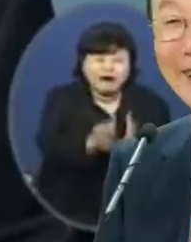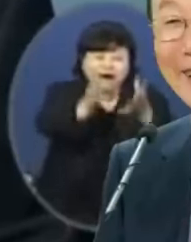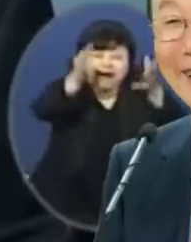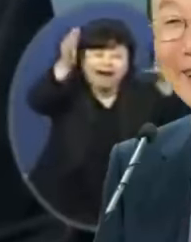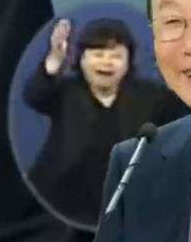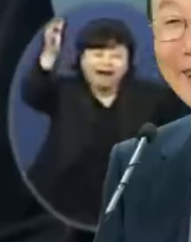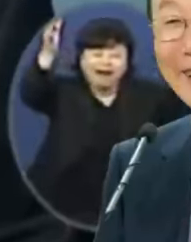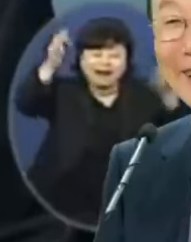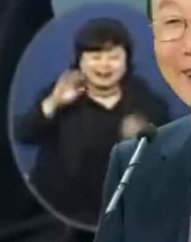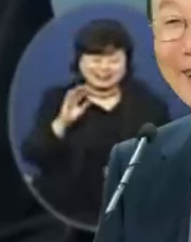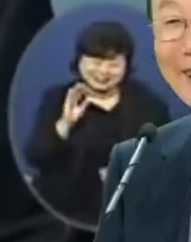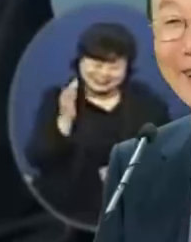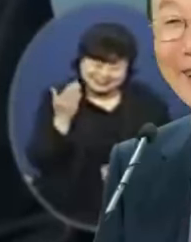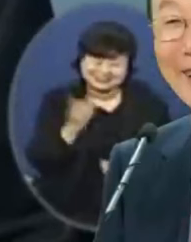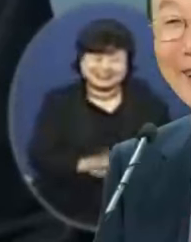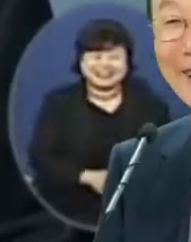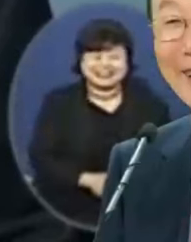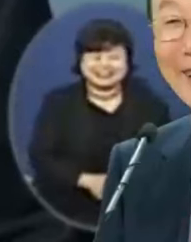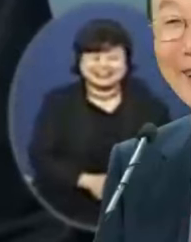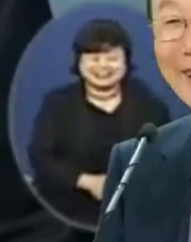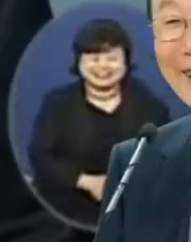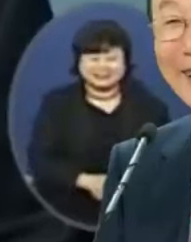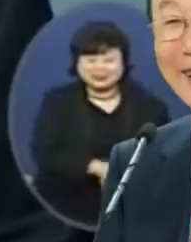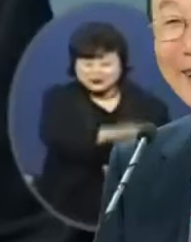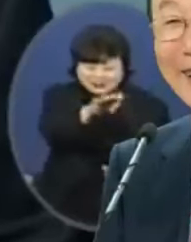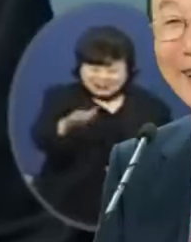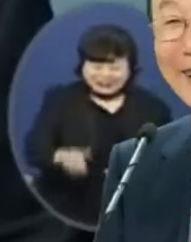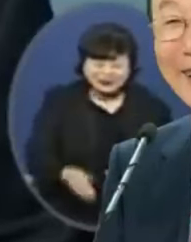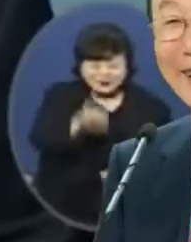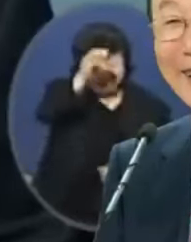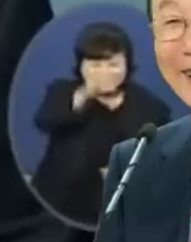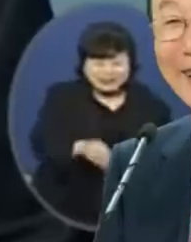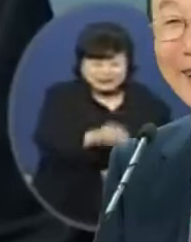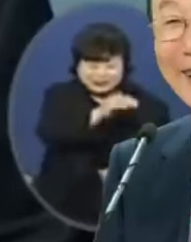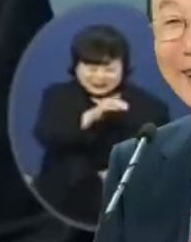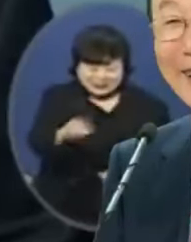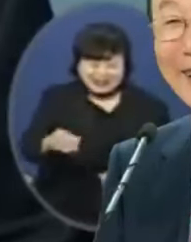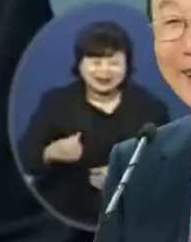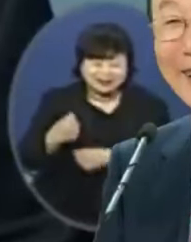쫙 갈라지기 시작한 것입니다. 우리도 십자가를